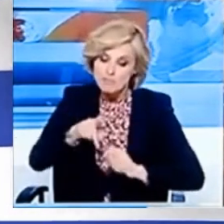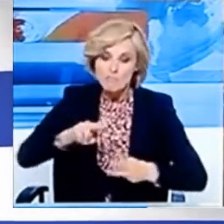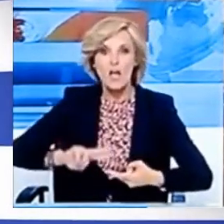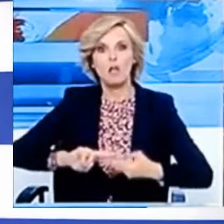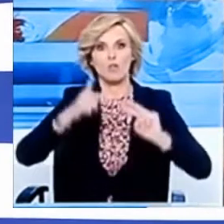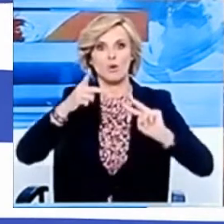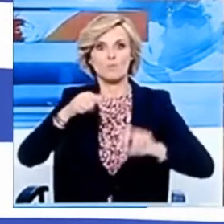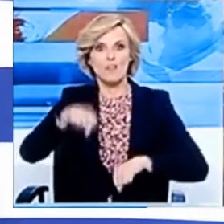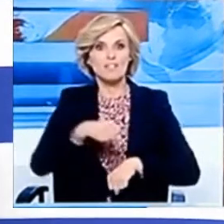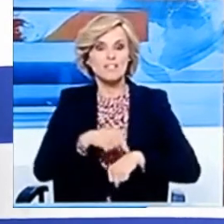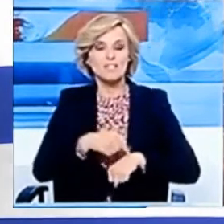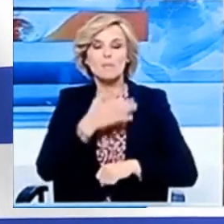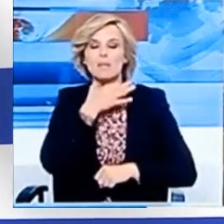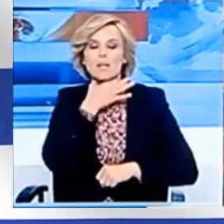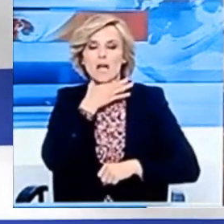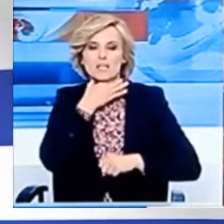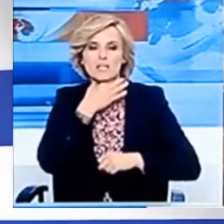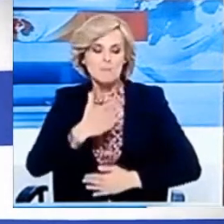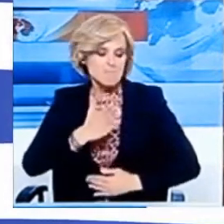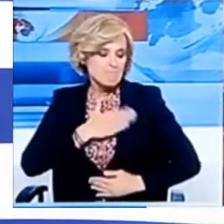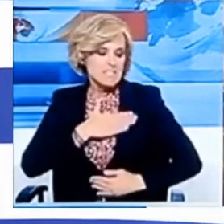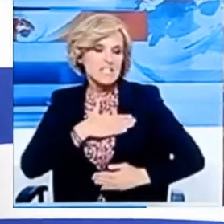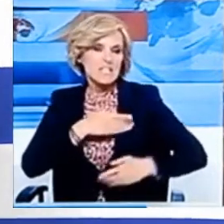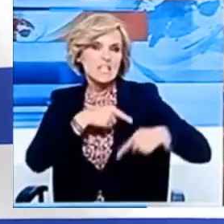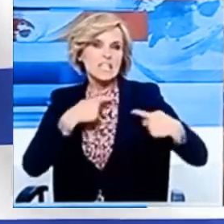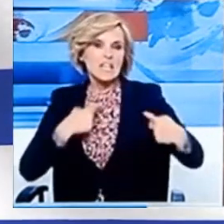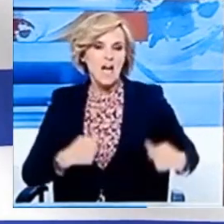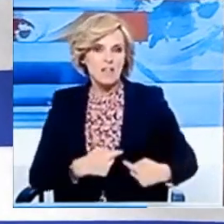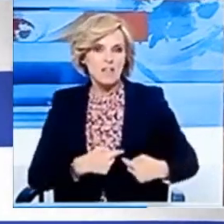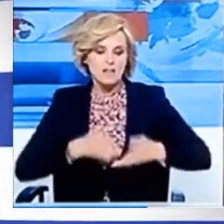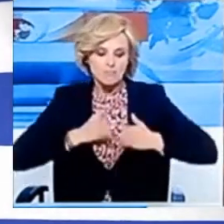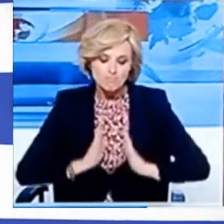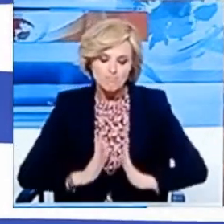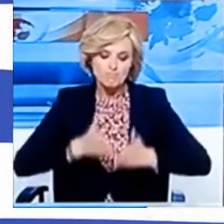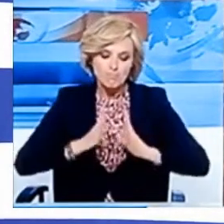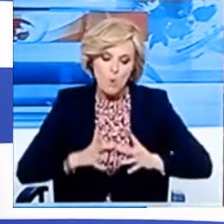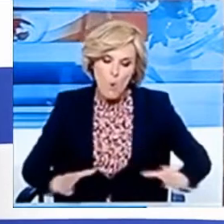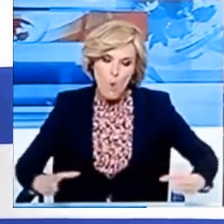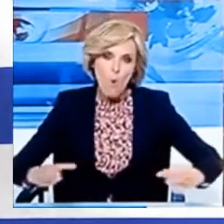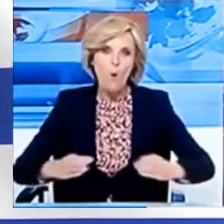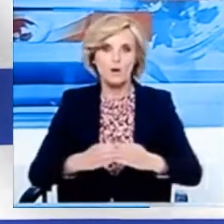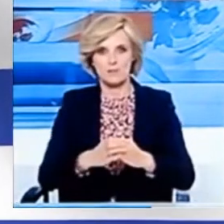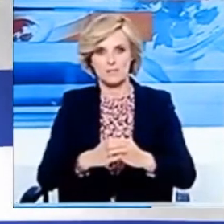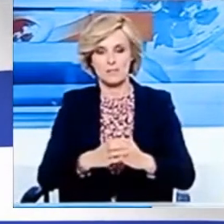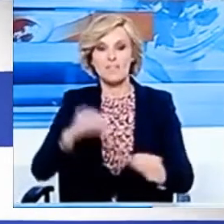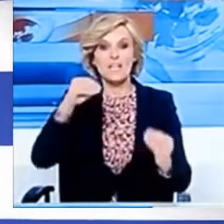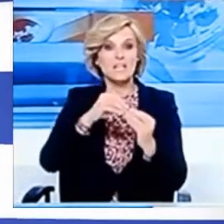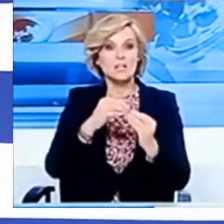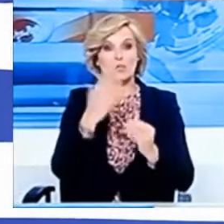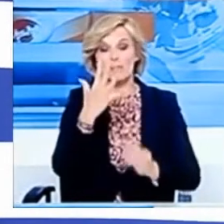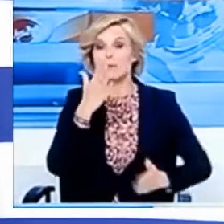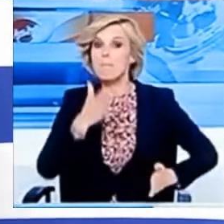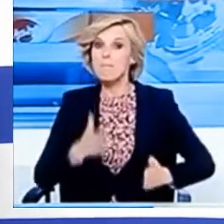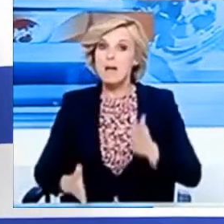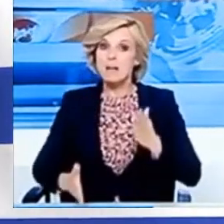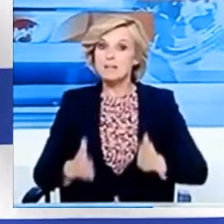η ομοψυχία του πολιτικού κόσμου εμπνέει και καθοδηγεί τους πολίτες. Η 25η Μαρτίου